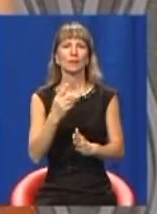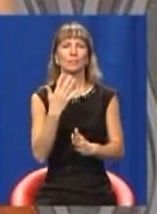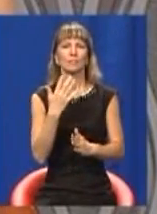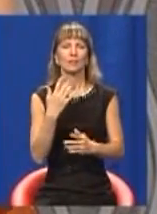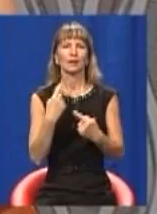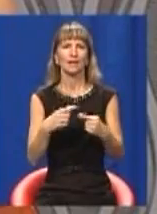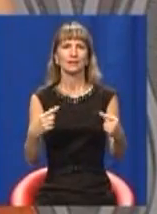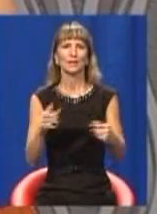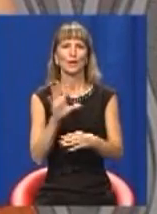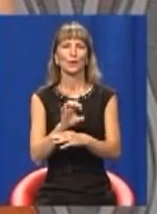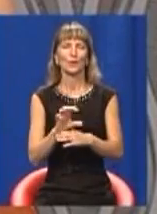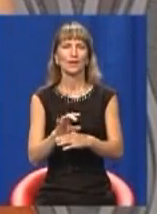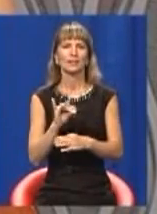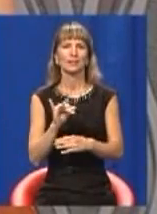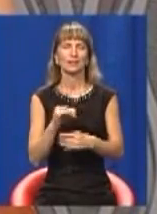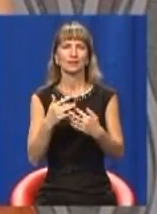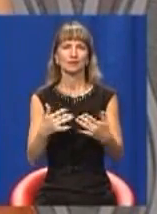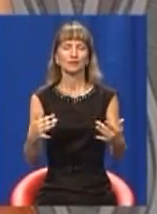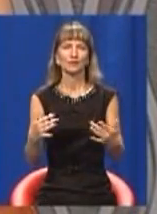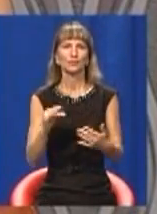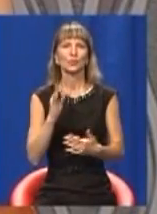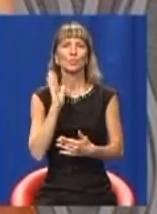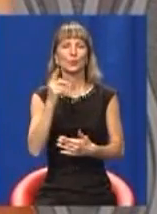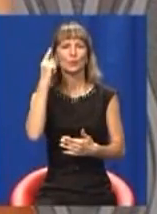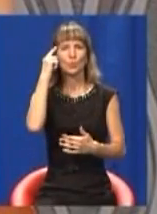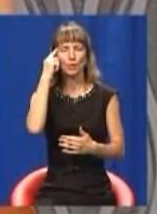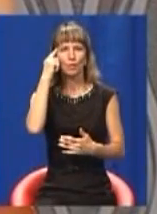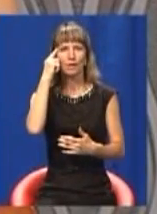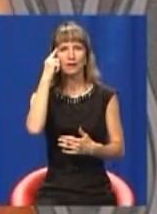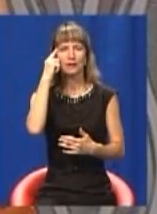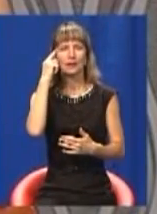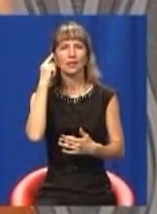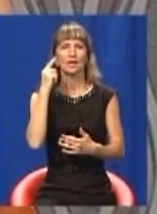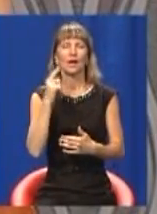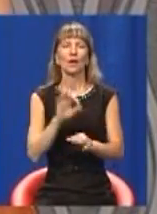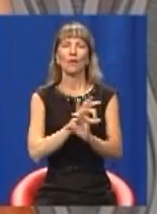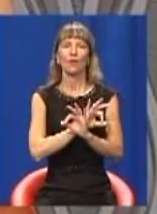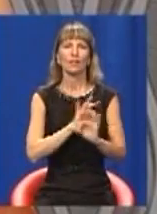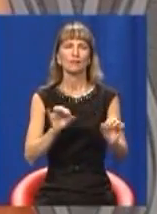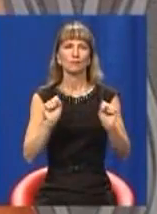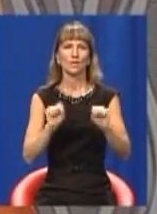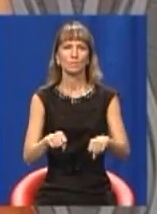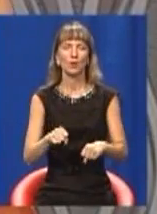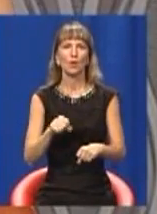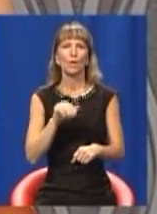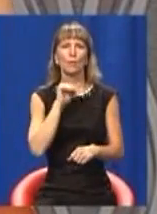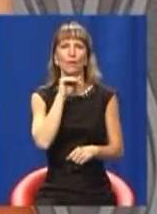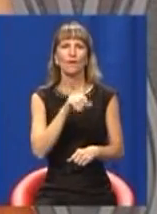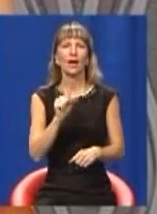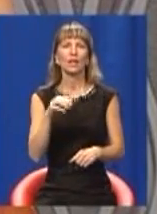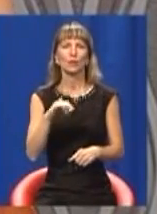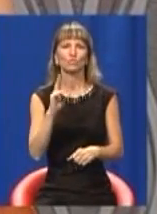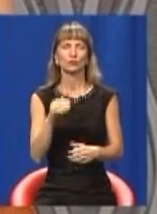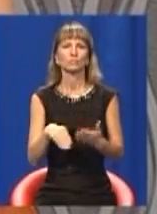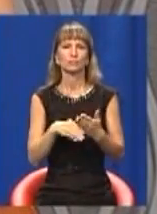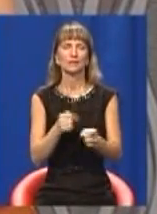тому взагалі ругайте їх, сваріть і тому подібне. Ну, буду сподіватися, що бачиш, от є у нас така чудова рубрика, де нам професор Антошка допомагає просто